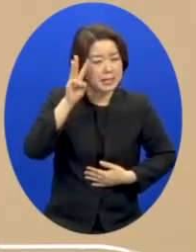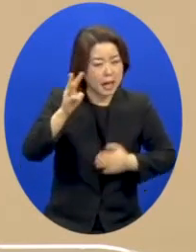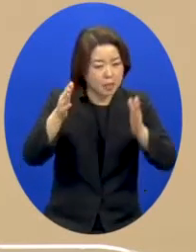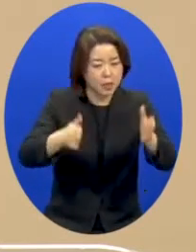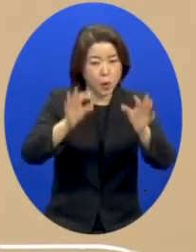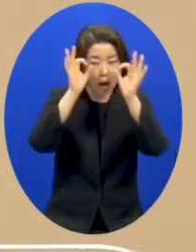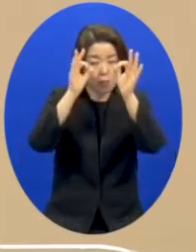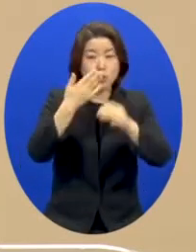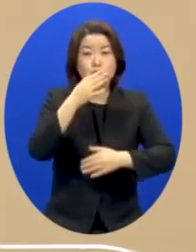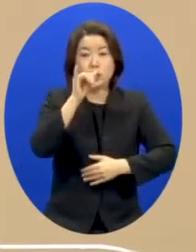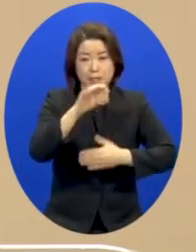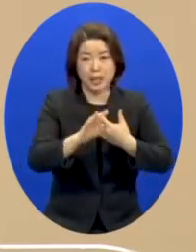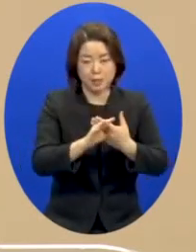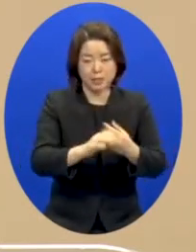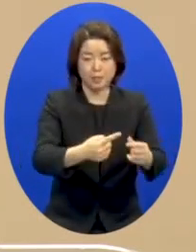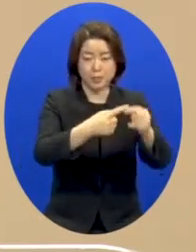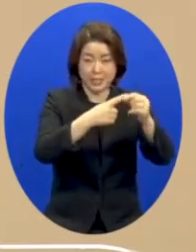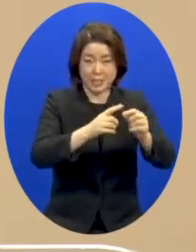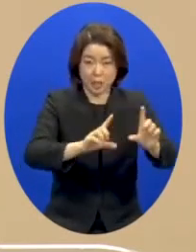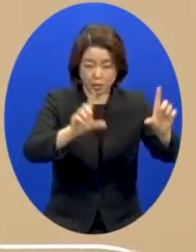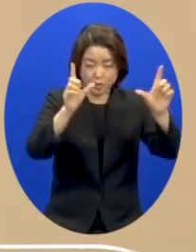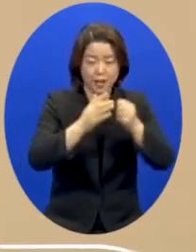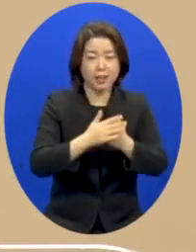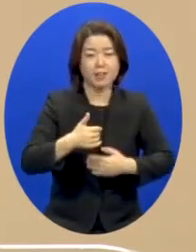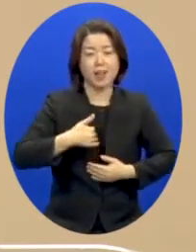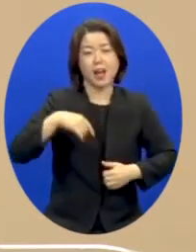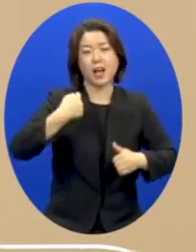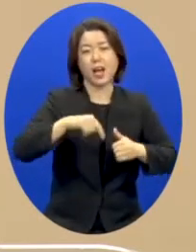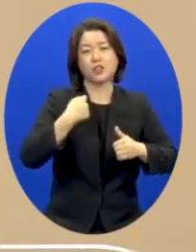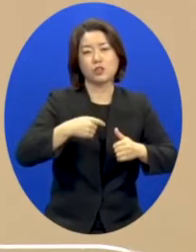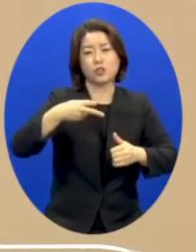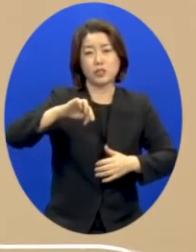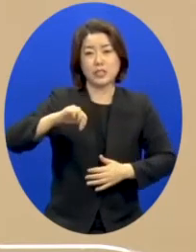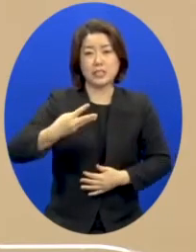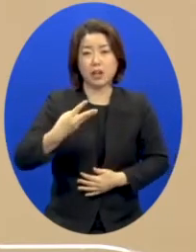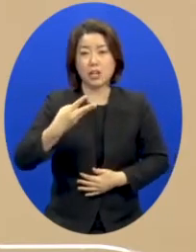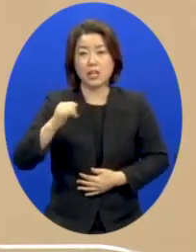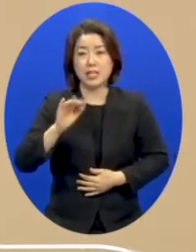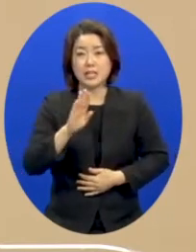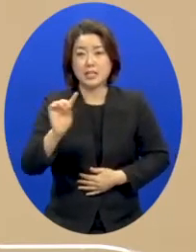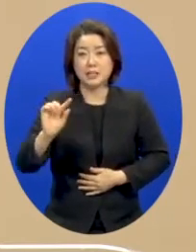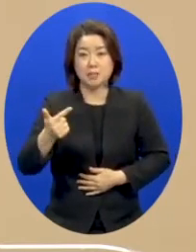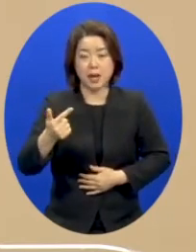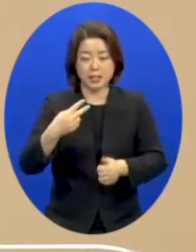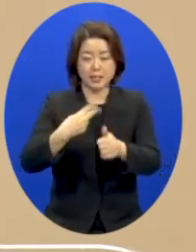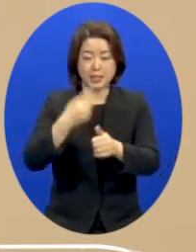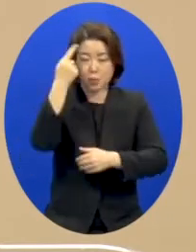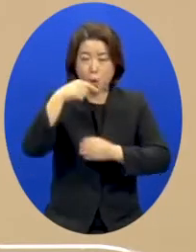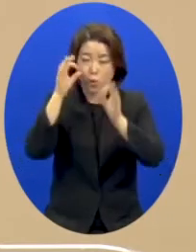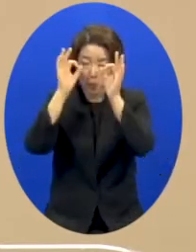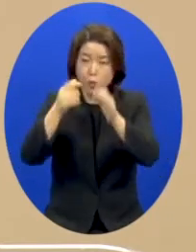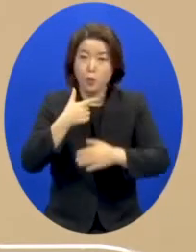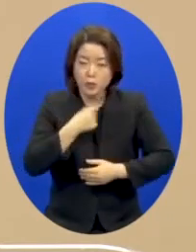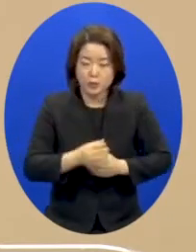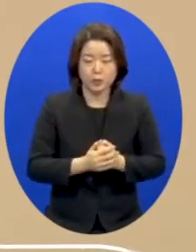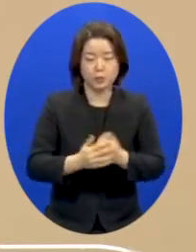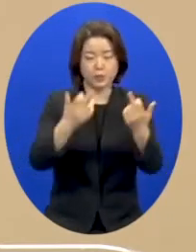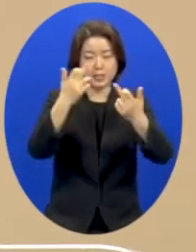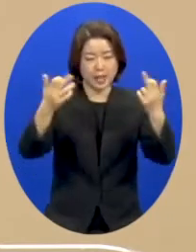있다면 첫날에는 나를 가르쳐준 설리반 선생님의 얼굴을 보고 산으로 가서 아름다운